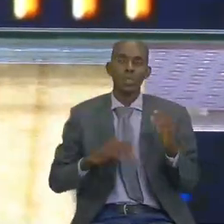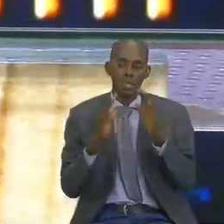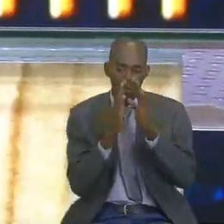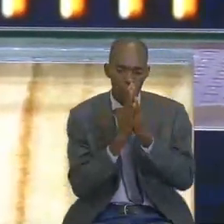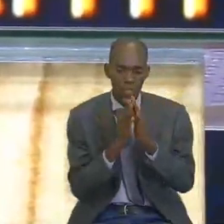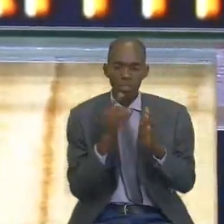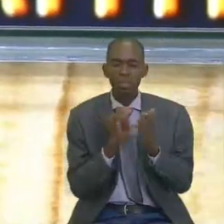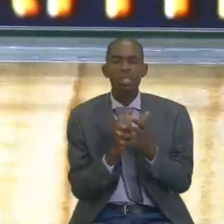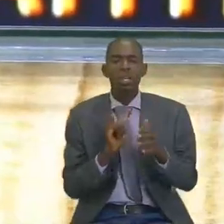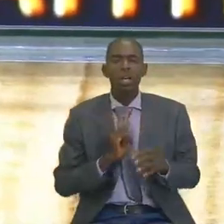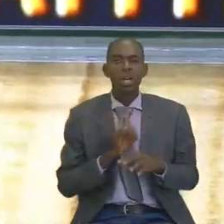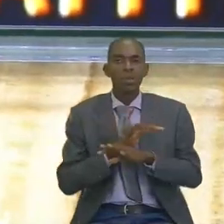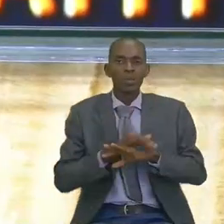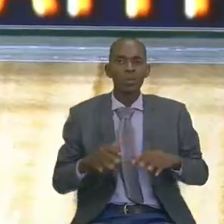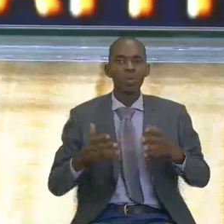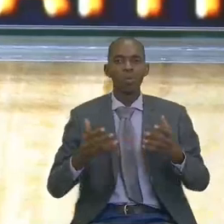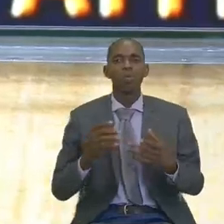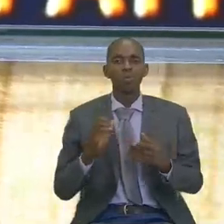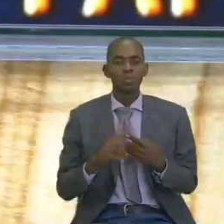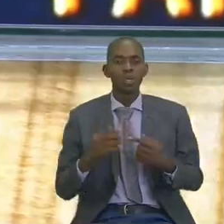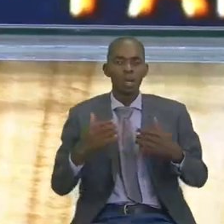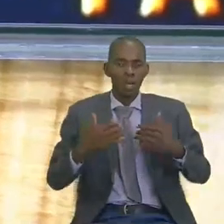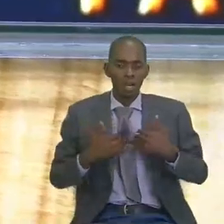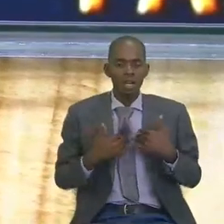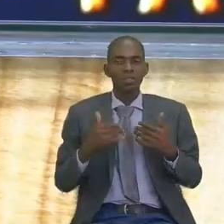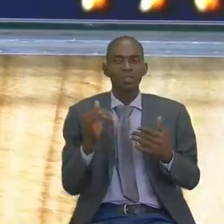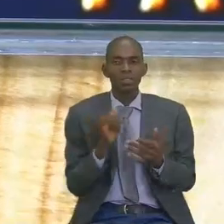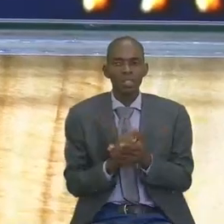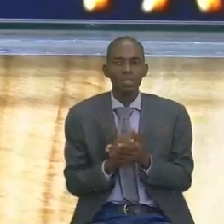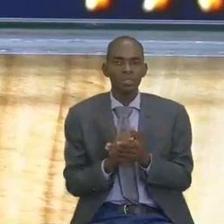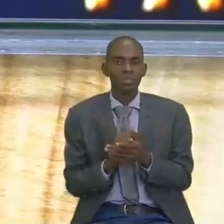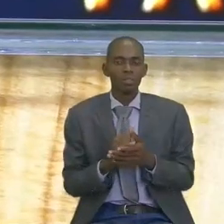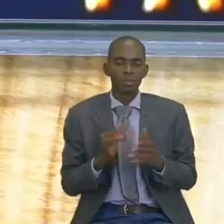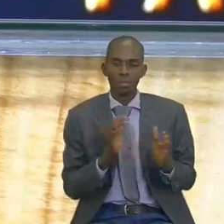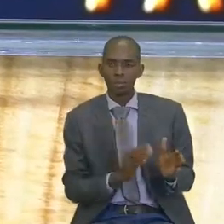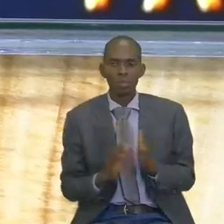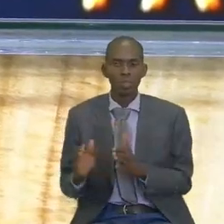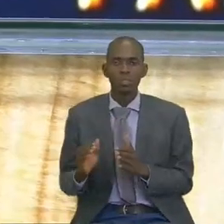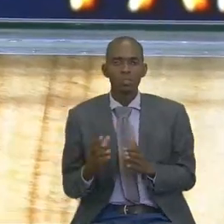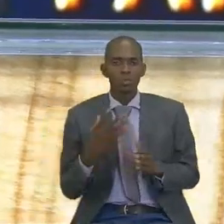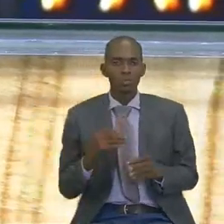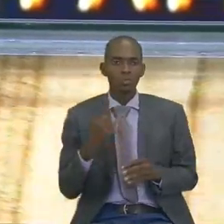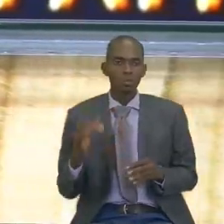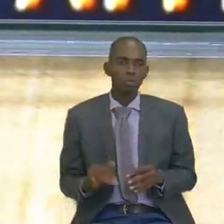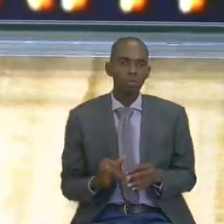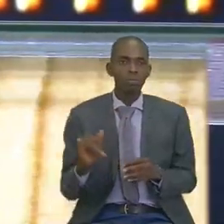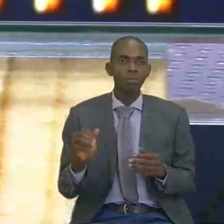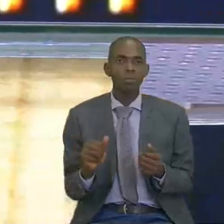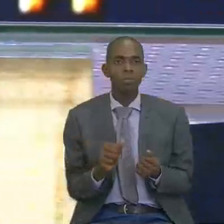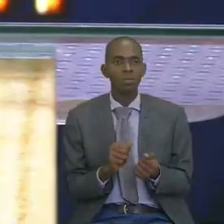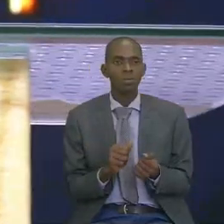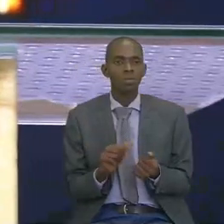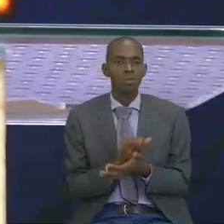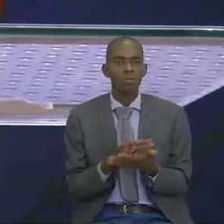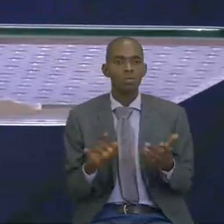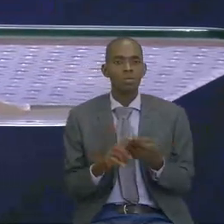nous devons nous mettre le visage contre terre, que Seigneur, je ne vais pas avoir ma part dans la détruction éternelle